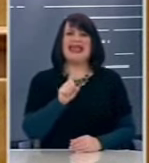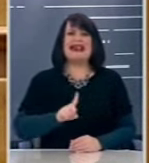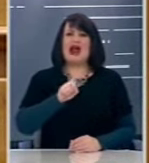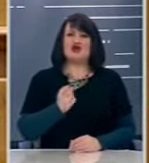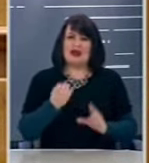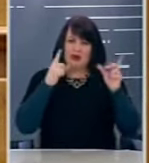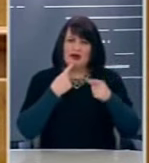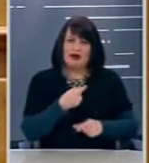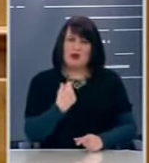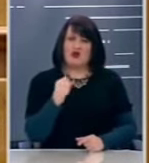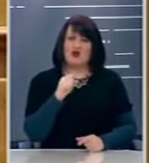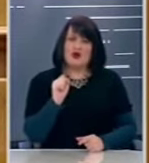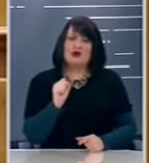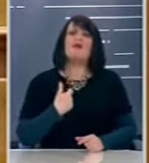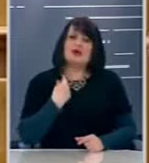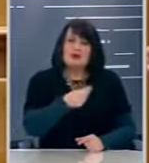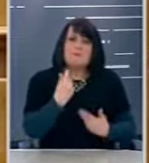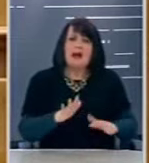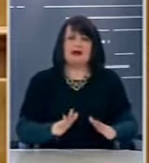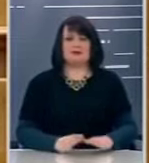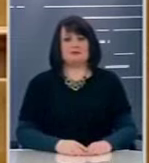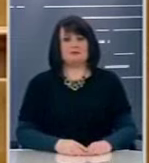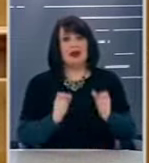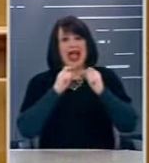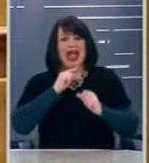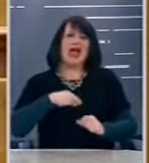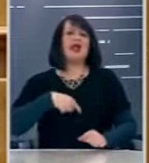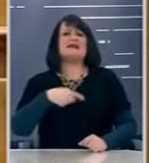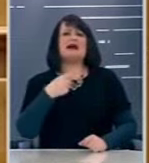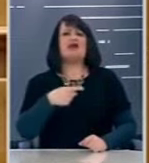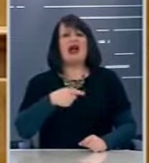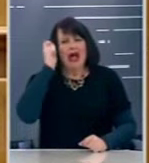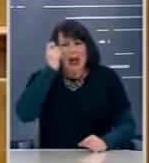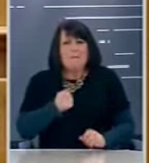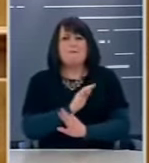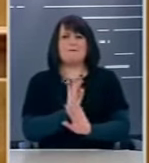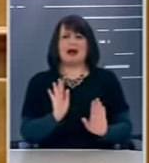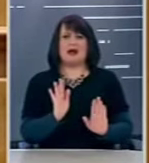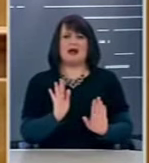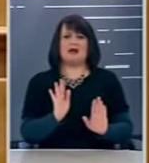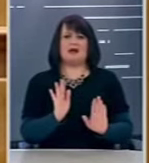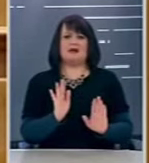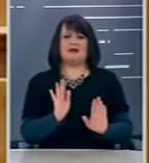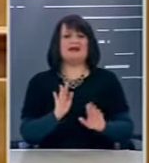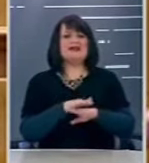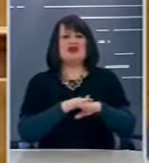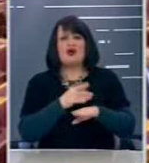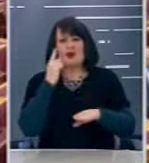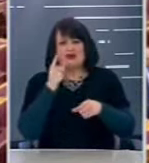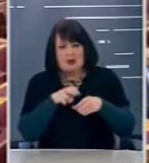αντιπολίτευσης με την αδιανόητη στάση της ψήφου αποχής, συγγνώμη,